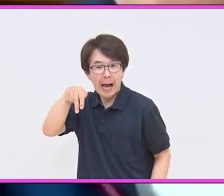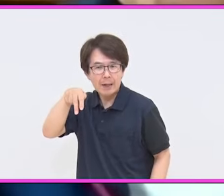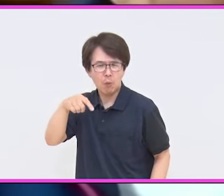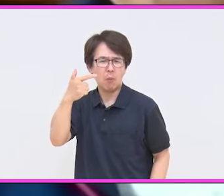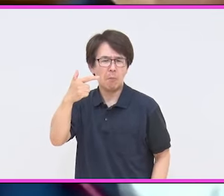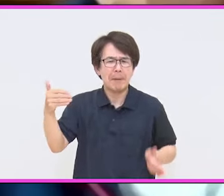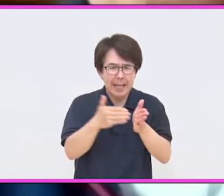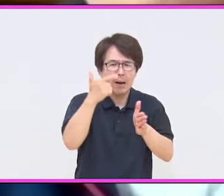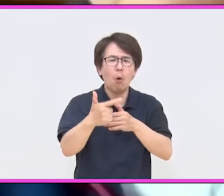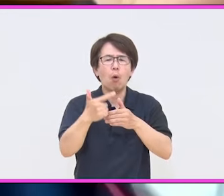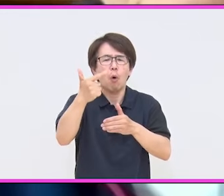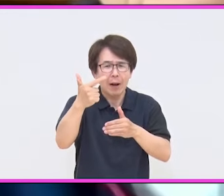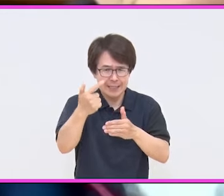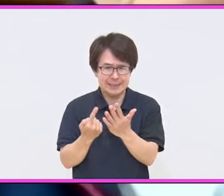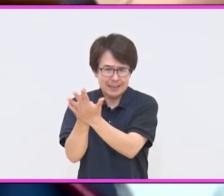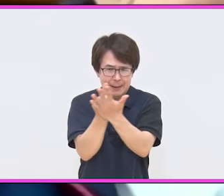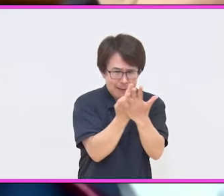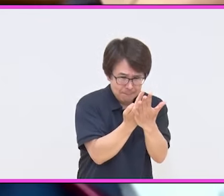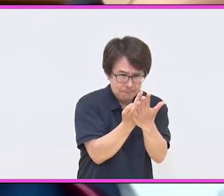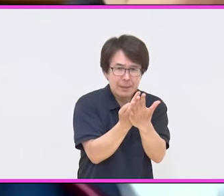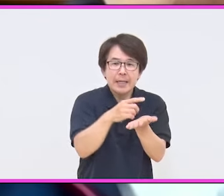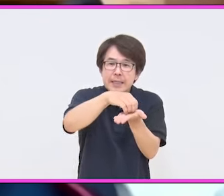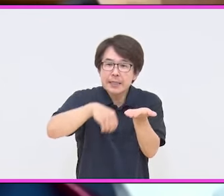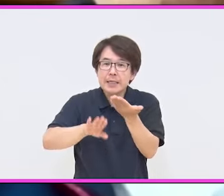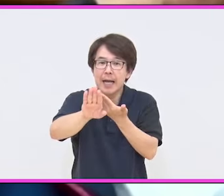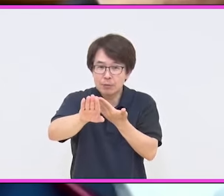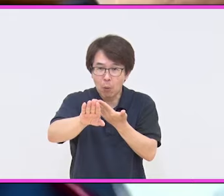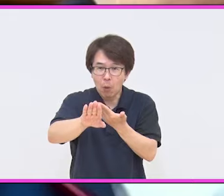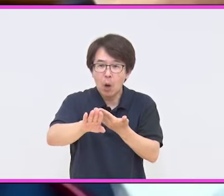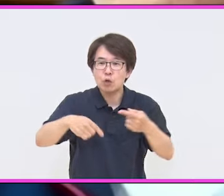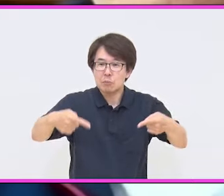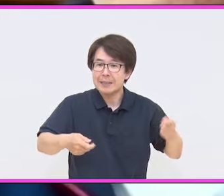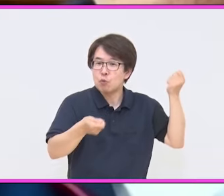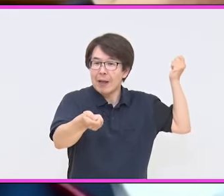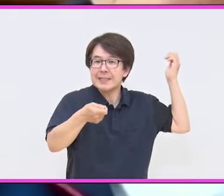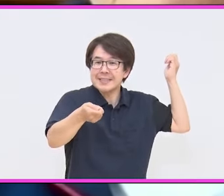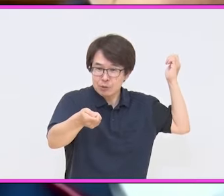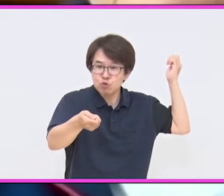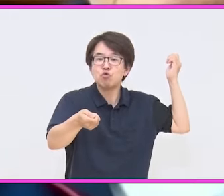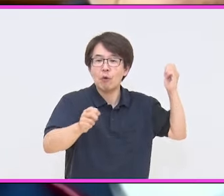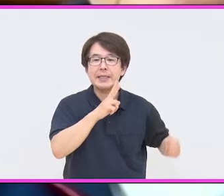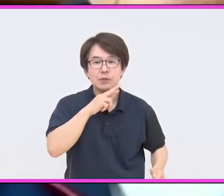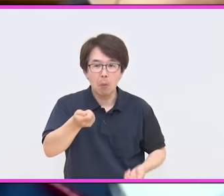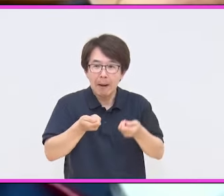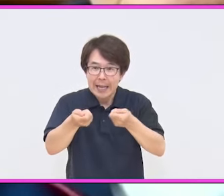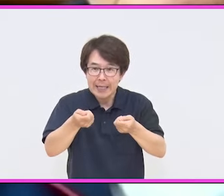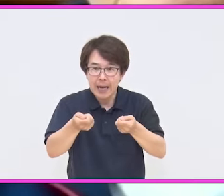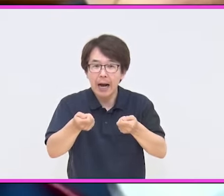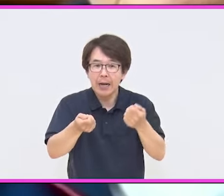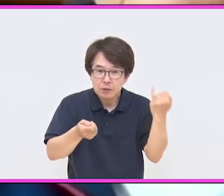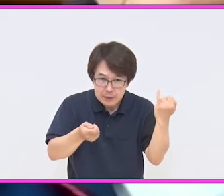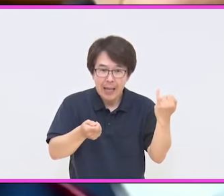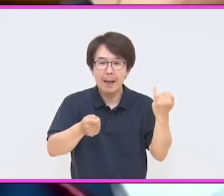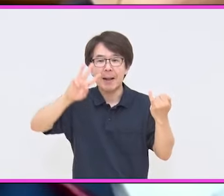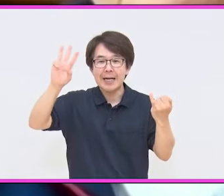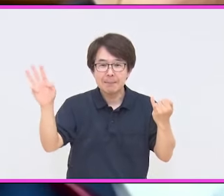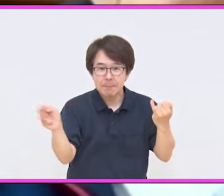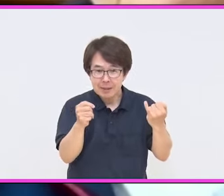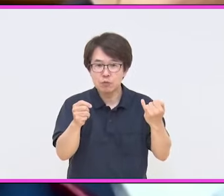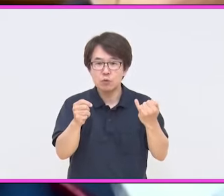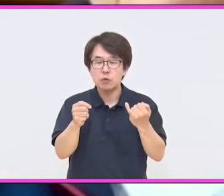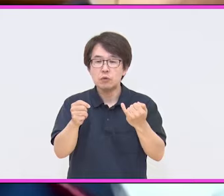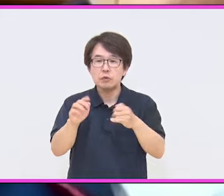も車椅子フェンシングのイギリス代表のマネージャー、そしてパラリンピックイギリス代表選手団のスタッフとし